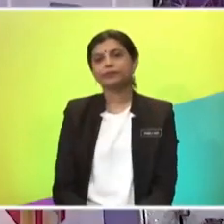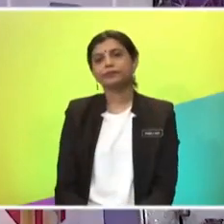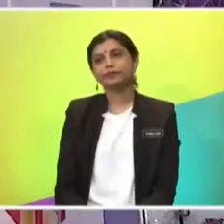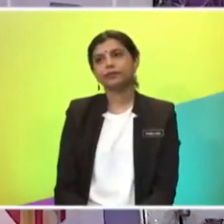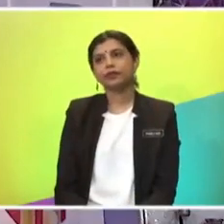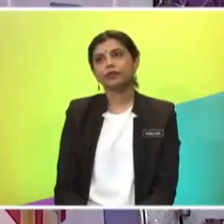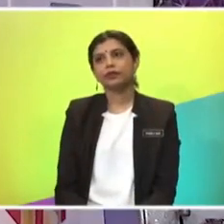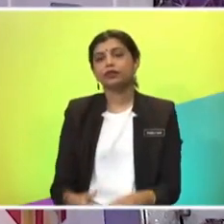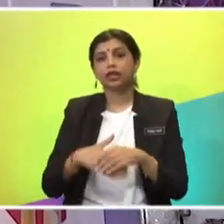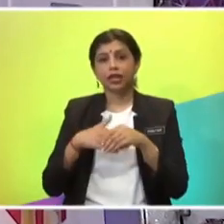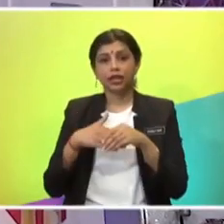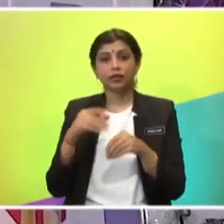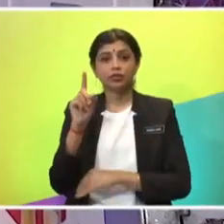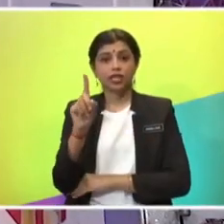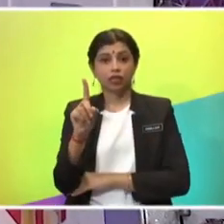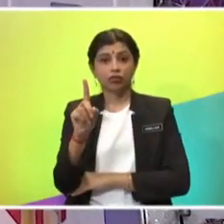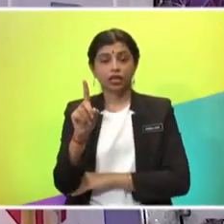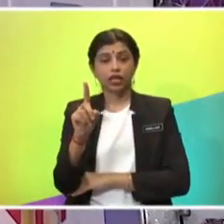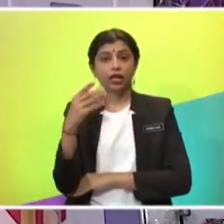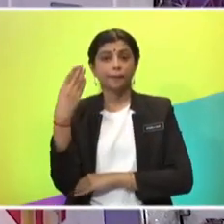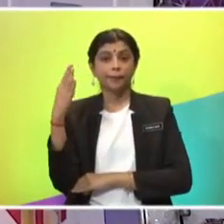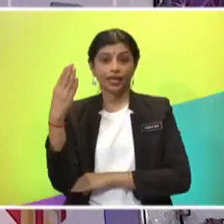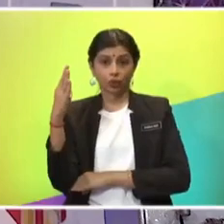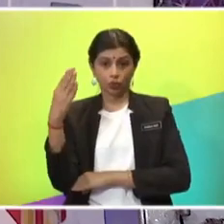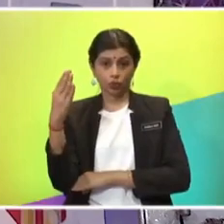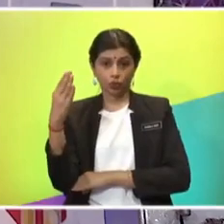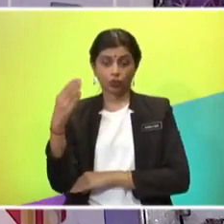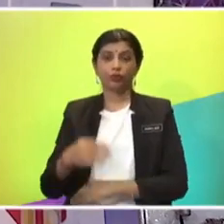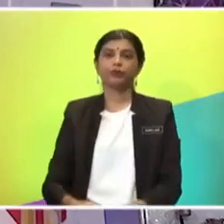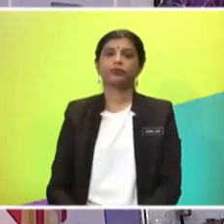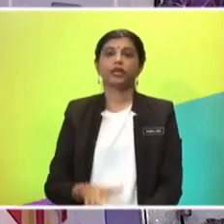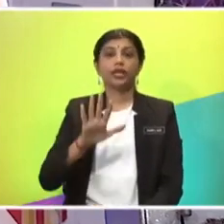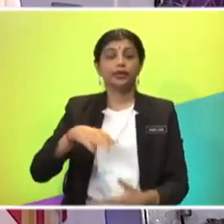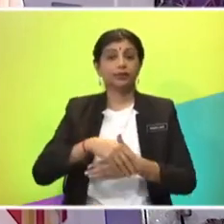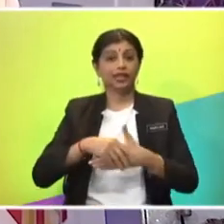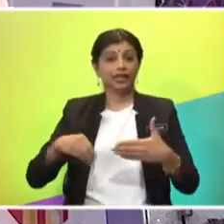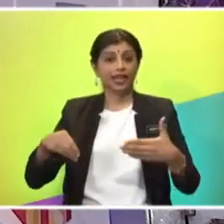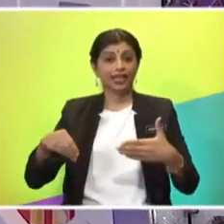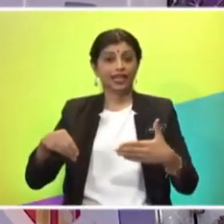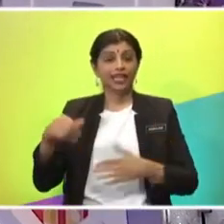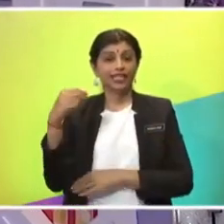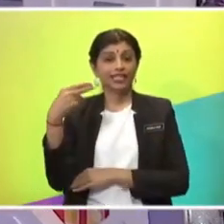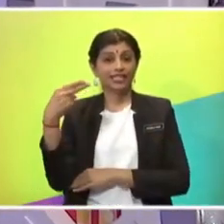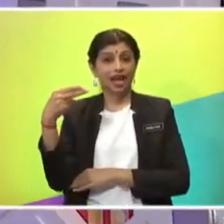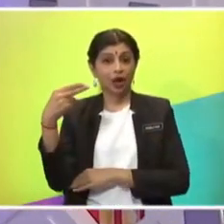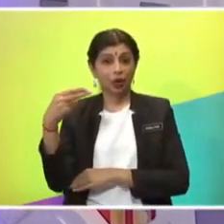contoh, RM1 berwarna biru, RM5 berwarna hijau,